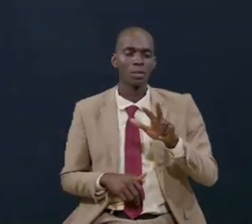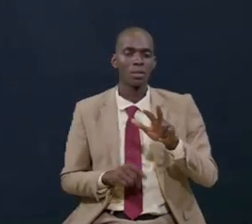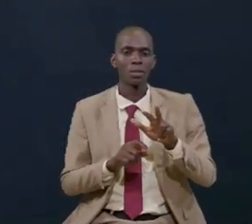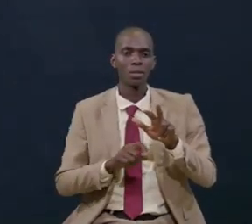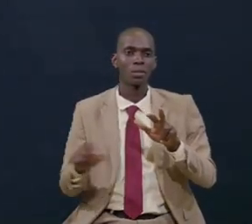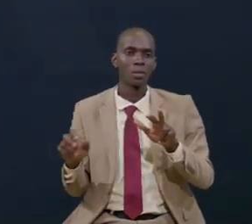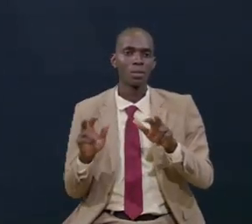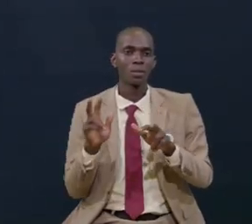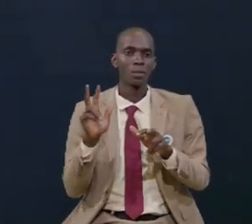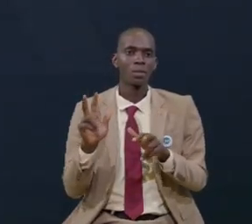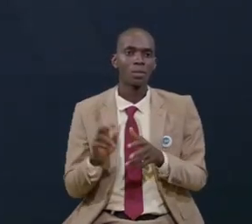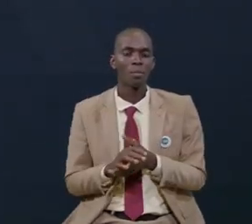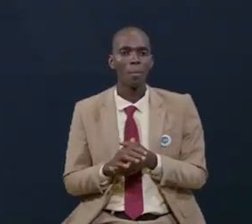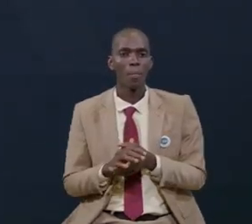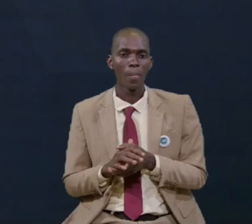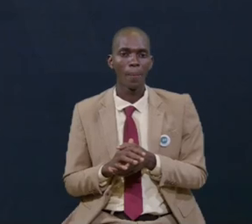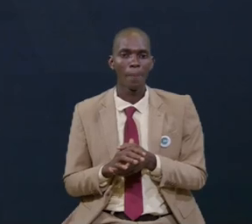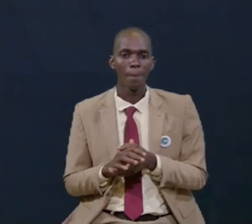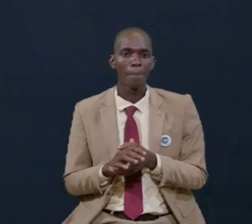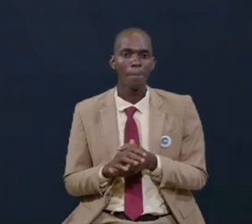Nous lisons le verset